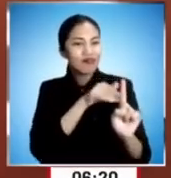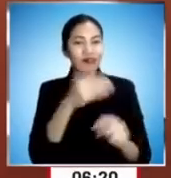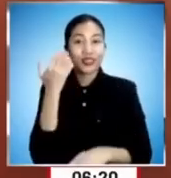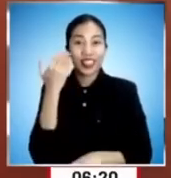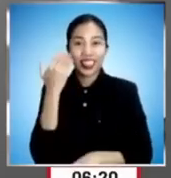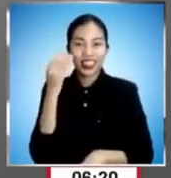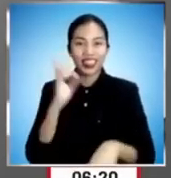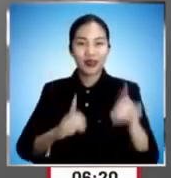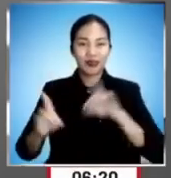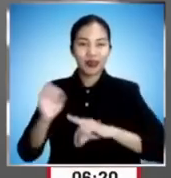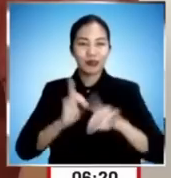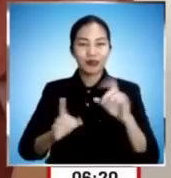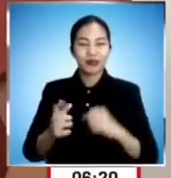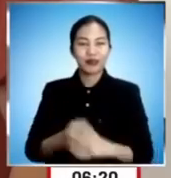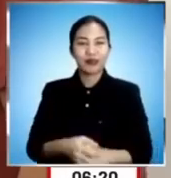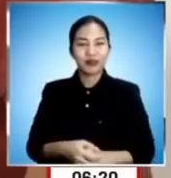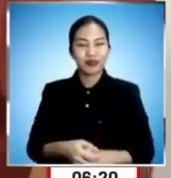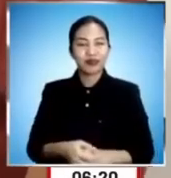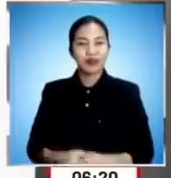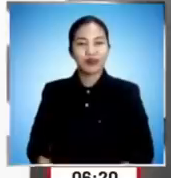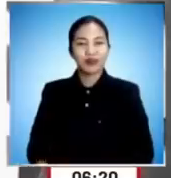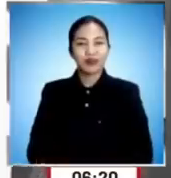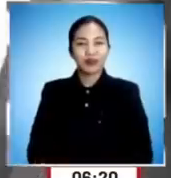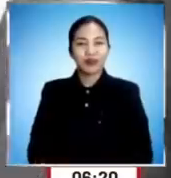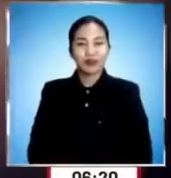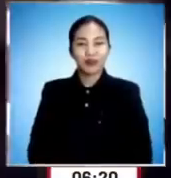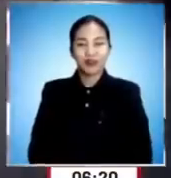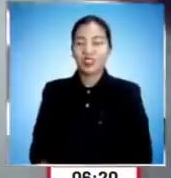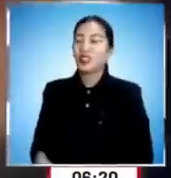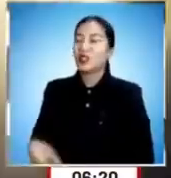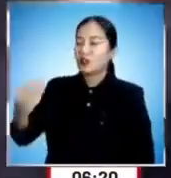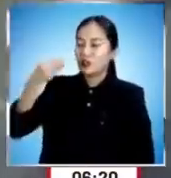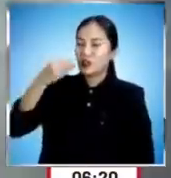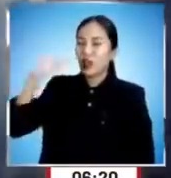teleserye. Tigilan! Umalis ka na!